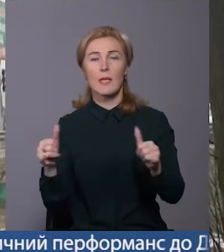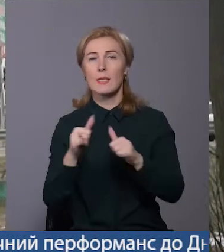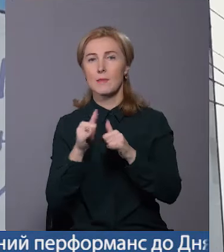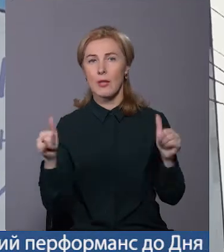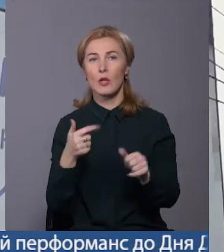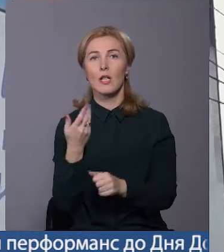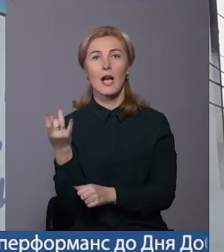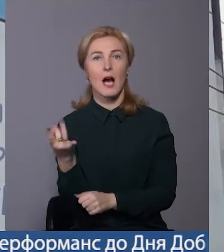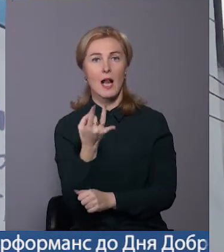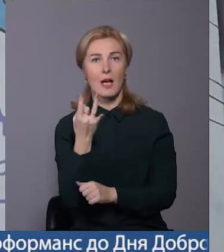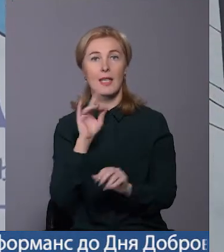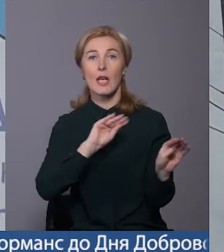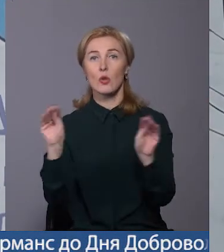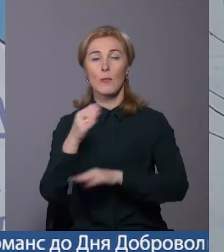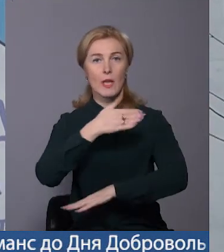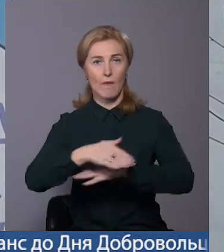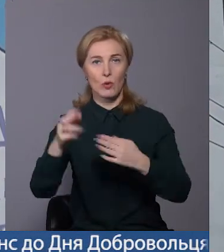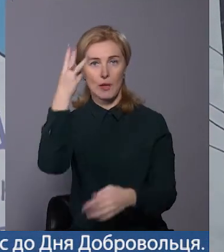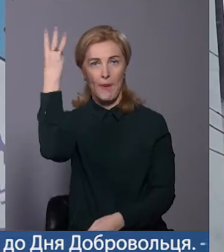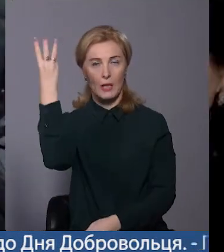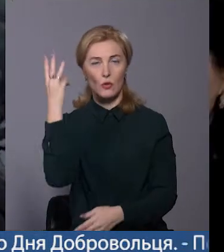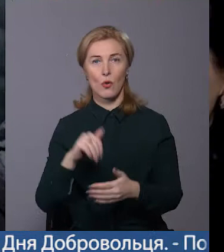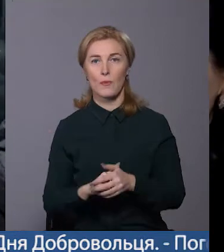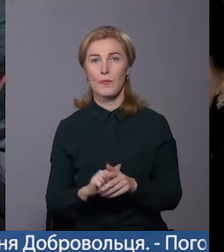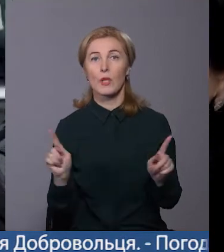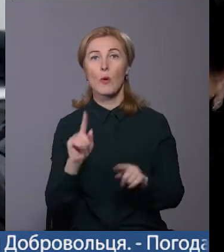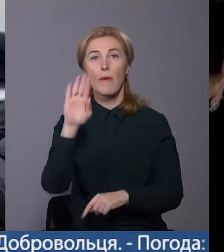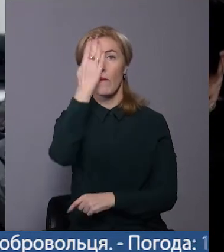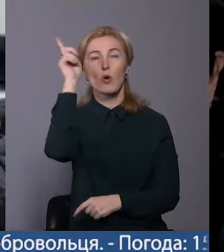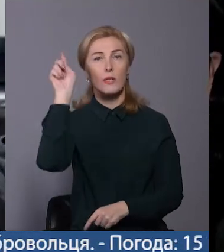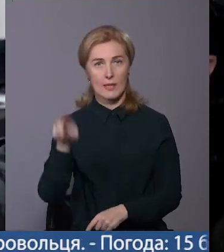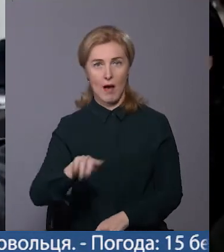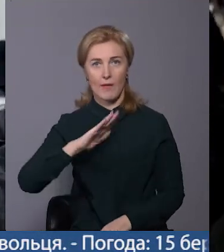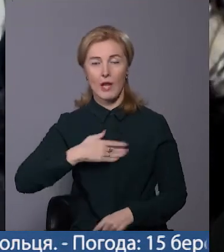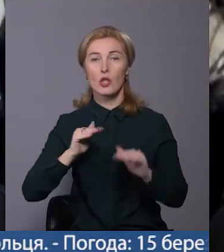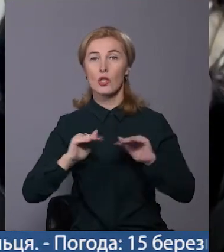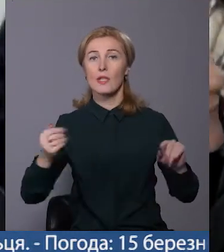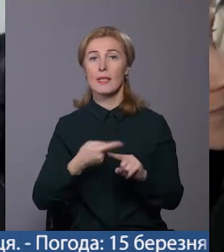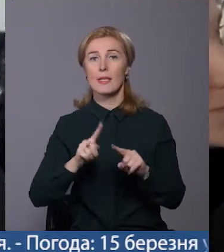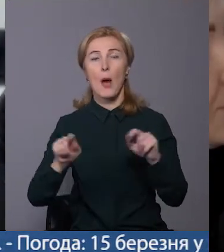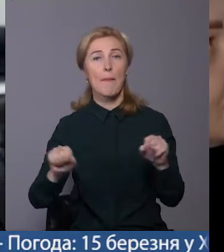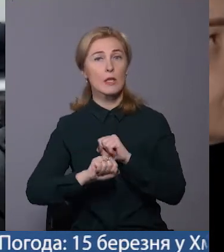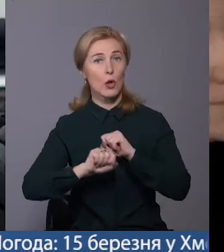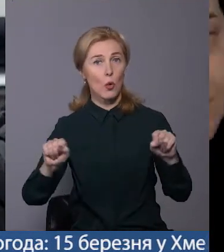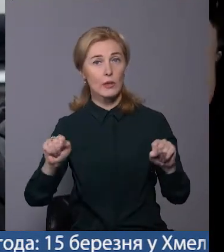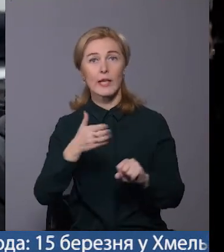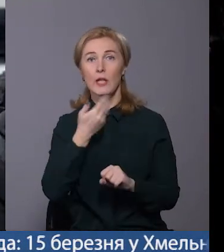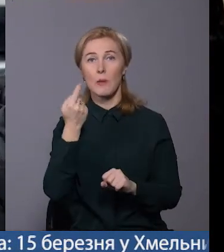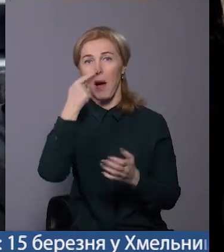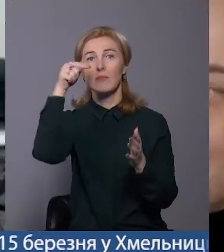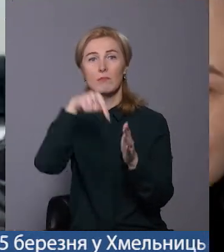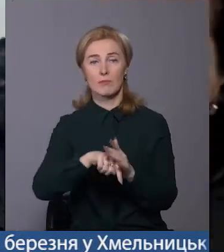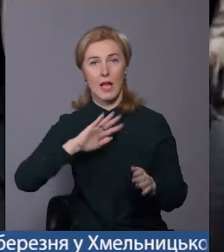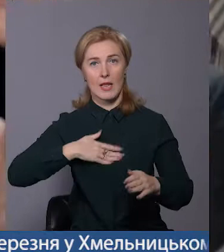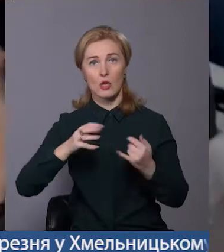кілька разів і розмістили на вулицях Хмельницького. Щоб ворог знав, що наші діти – це патріоти, і нема чи сюди йти на нашу